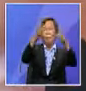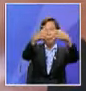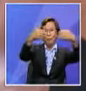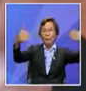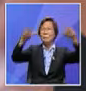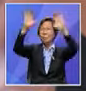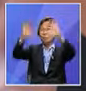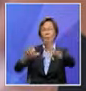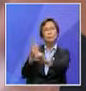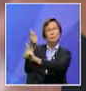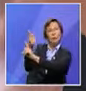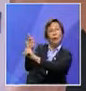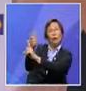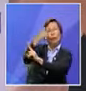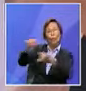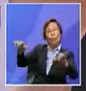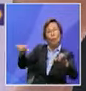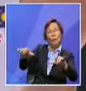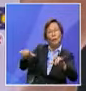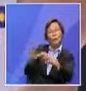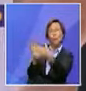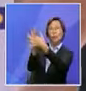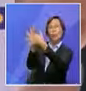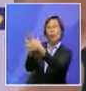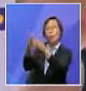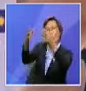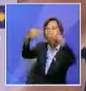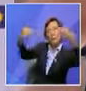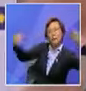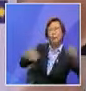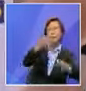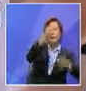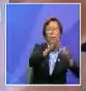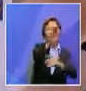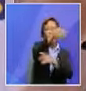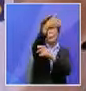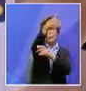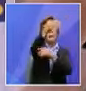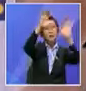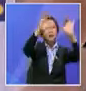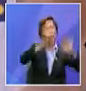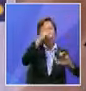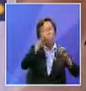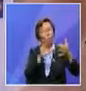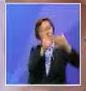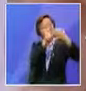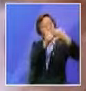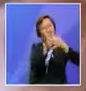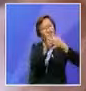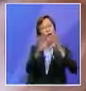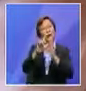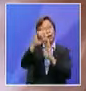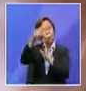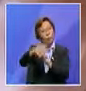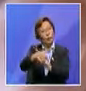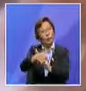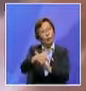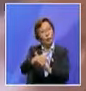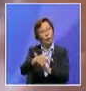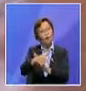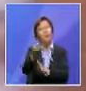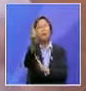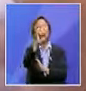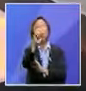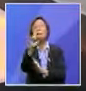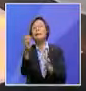dia ada cara untuk membuatnya, untuk memasangnya. Kalau bendera ada cara untuk memasangnya. Kemudian di